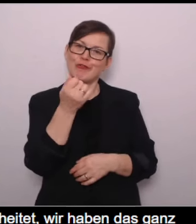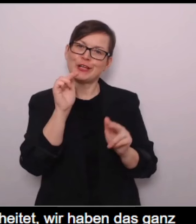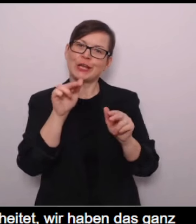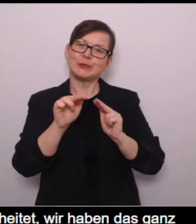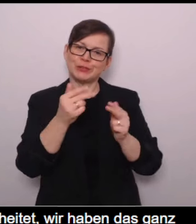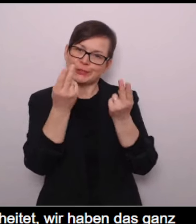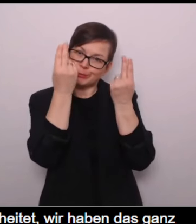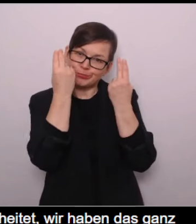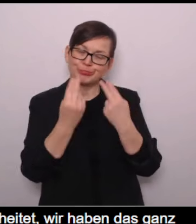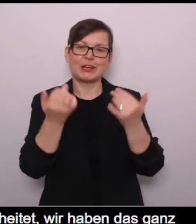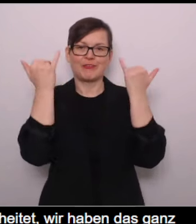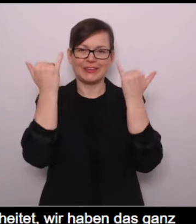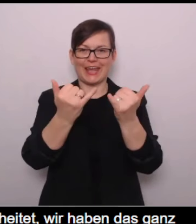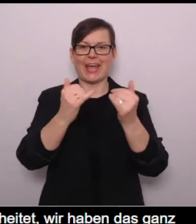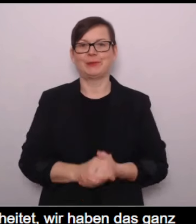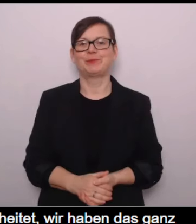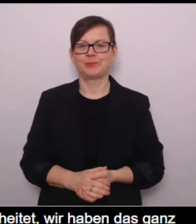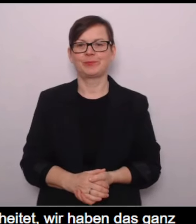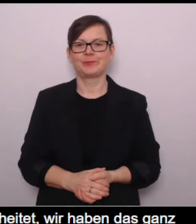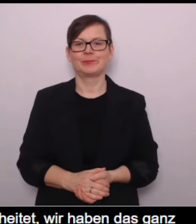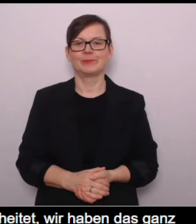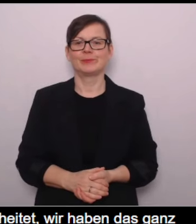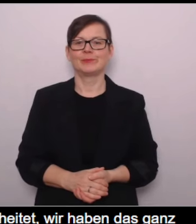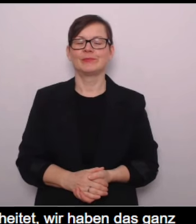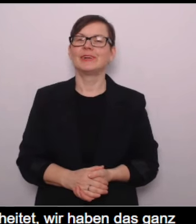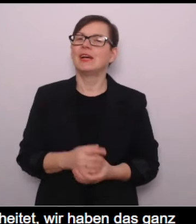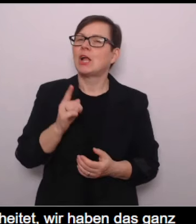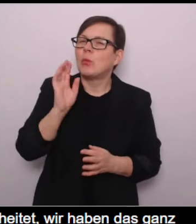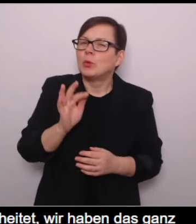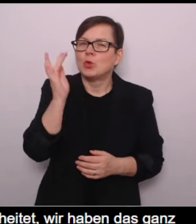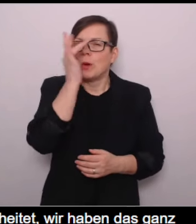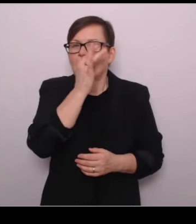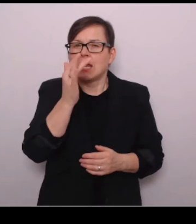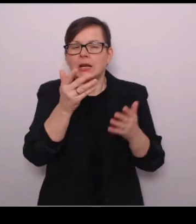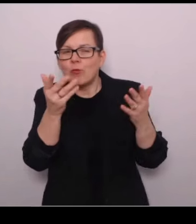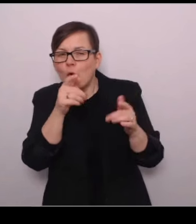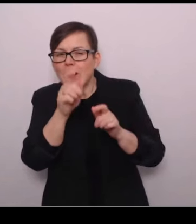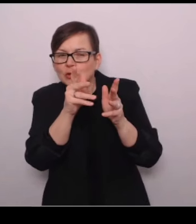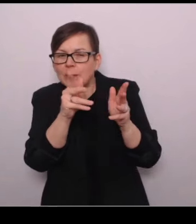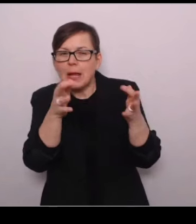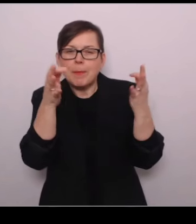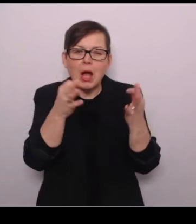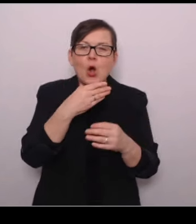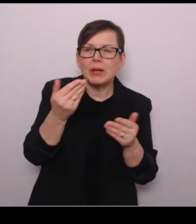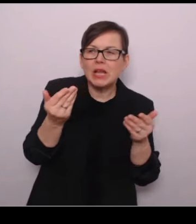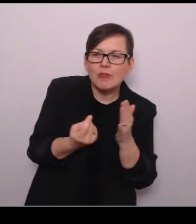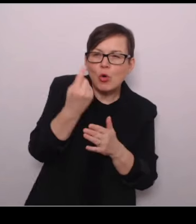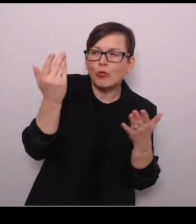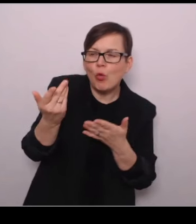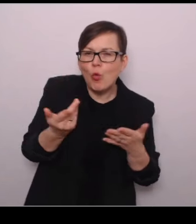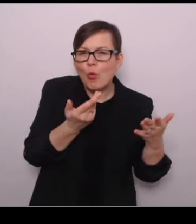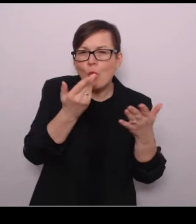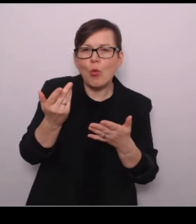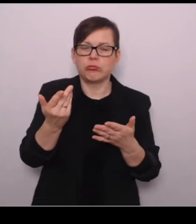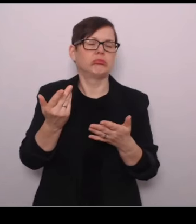keine Schulden gemacht. Das wirklich, deswegen hören wir auch auf den Finanzminister gerade bei solchen Fragen. Das Zweite ist, dass wir einmal genau